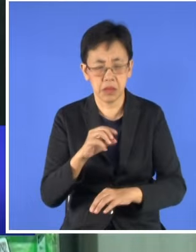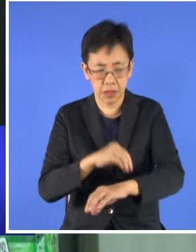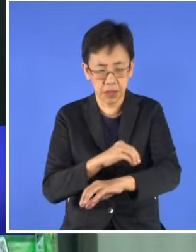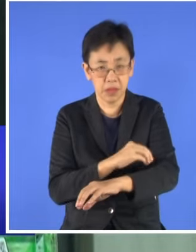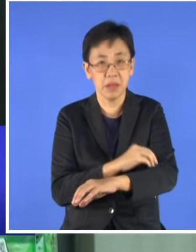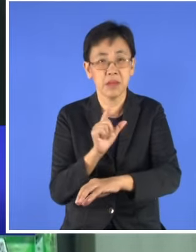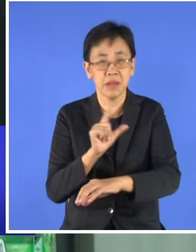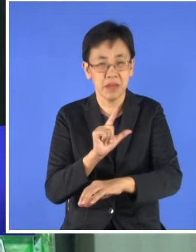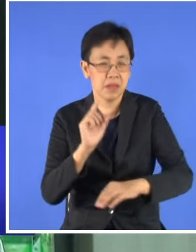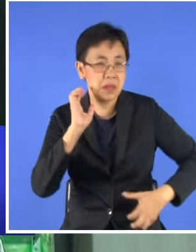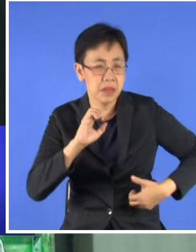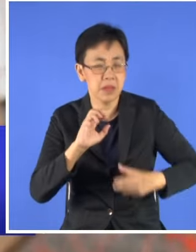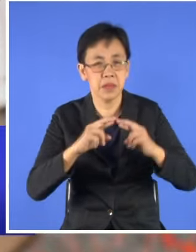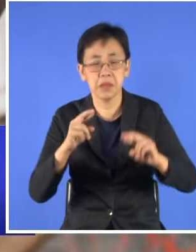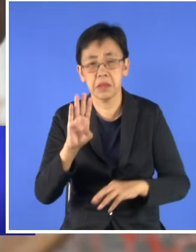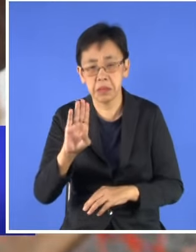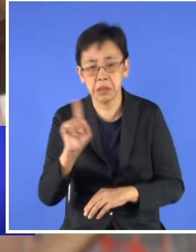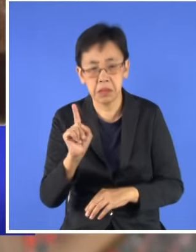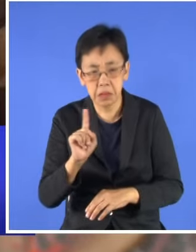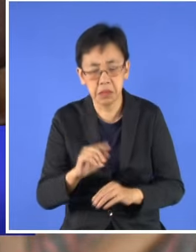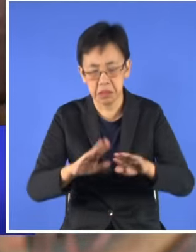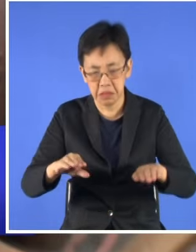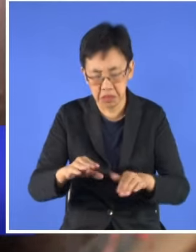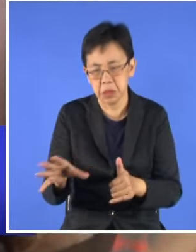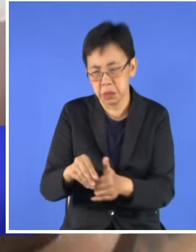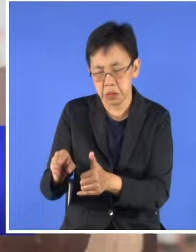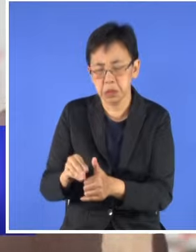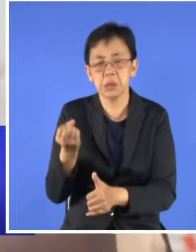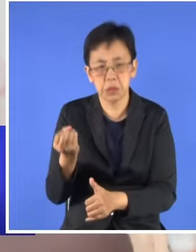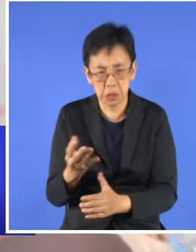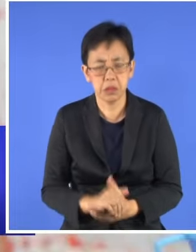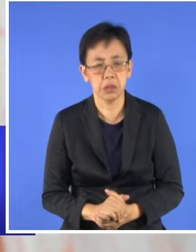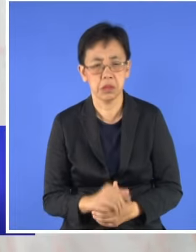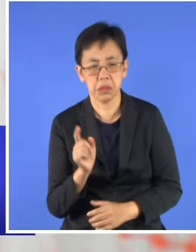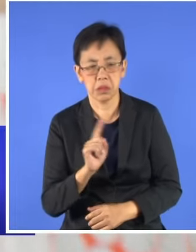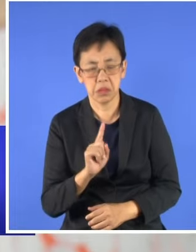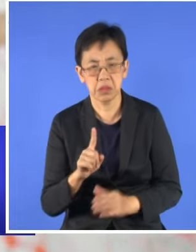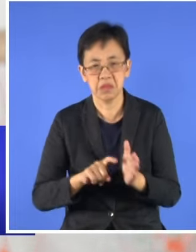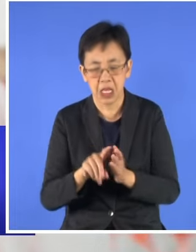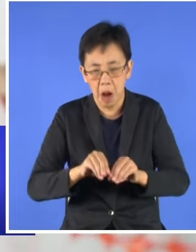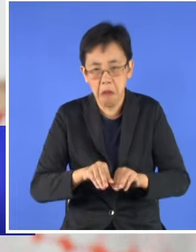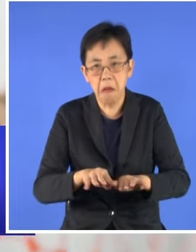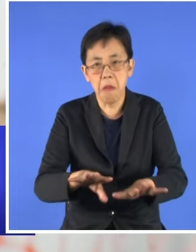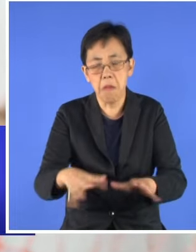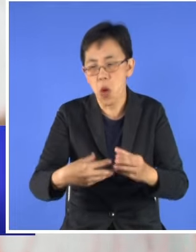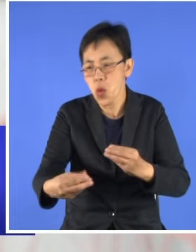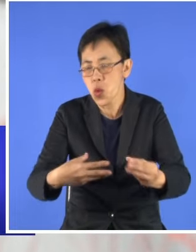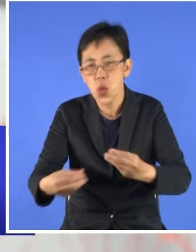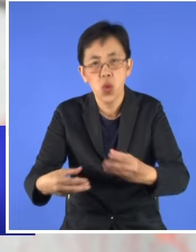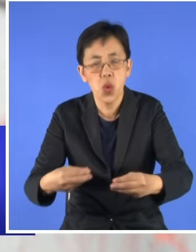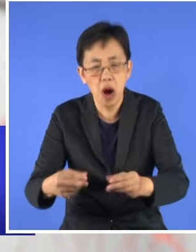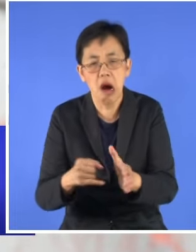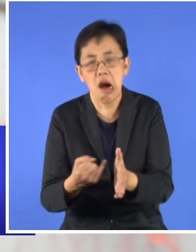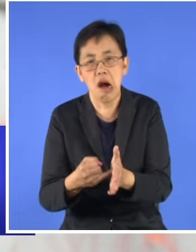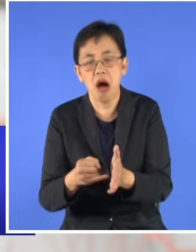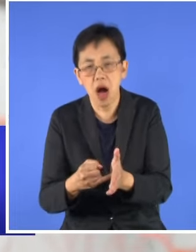สายพเคร็วันบีพบวาติดเชื้อในเด็กนี้มากขึ้นแดงใหเหนถงความสามารของกแร่ขจายเชื้อไรัสที่ติดได้ง่ายข